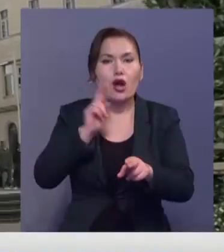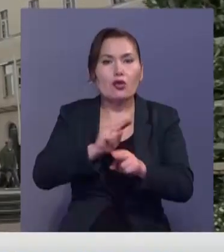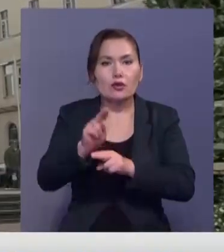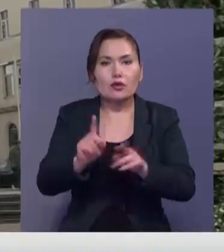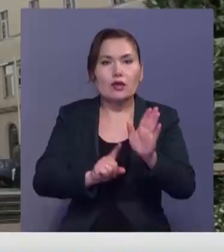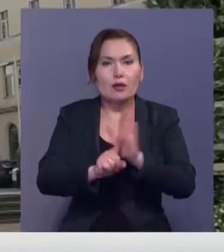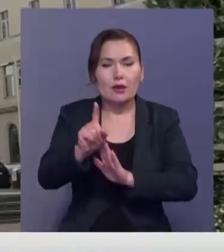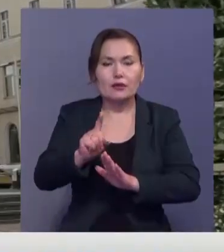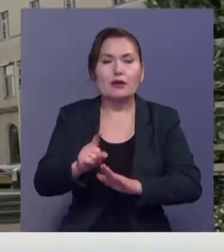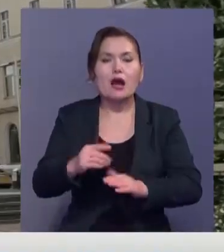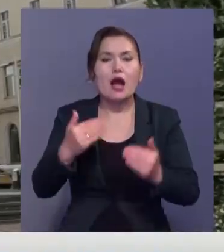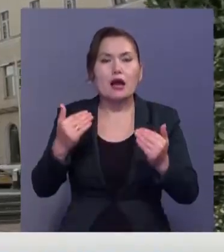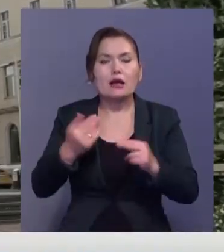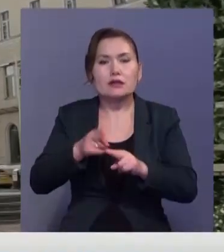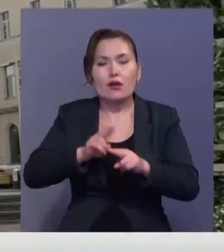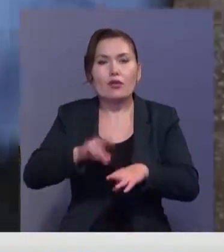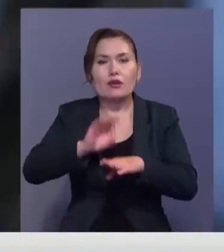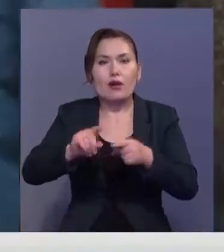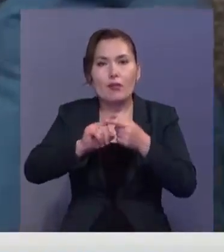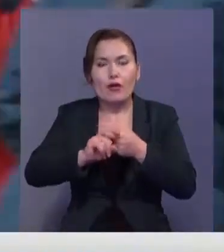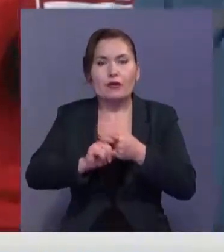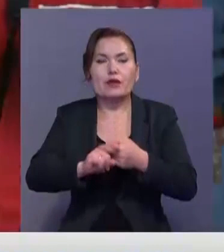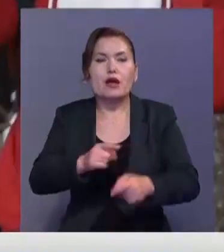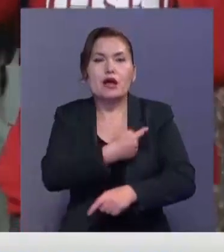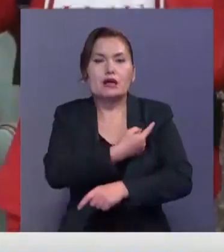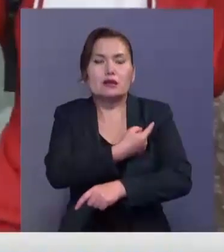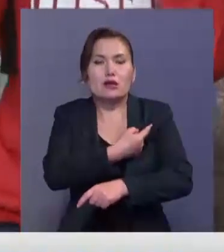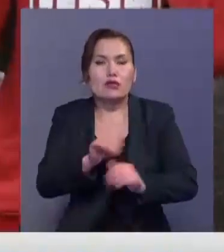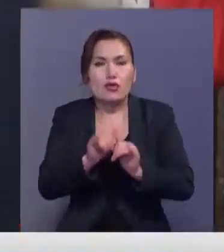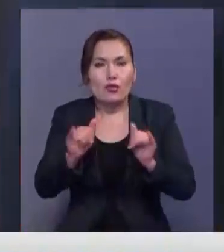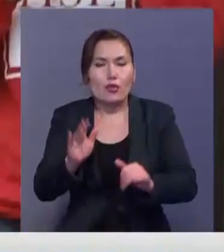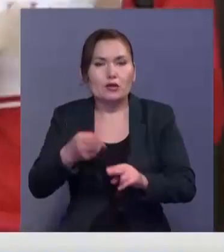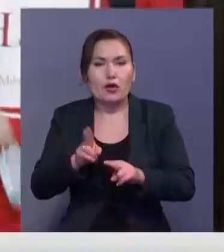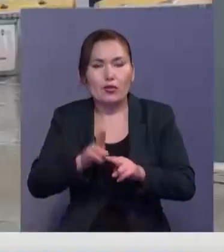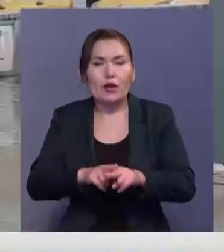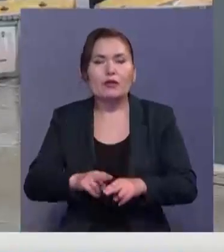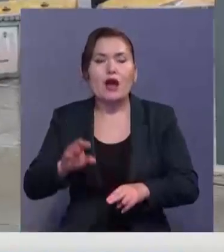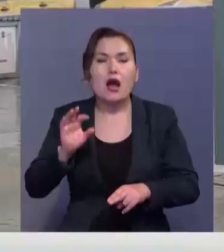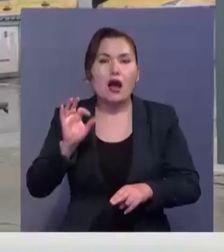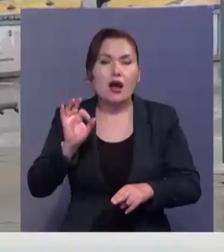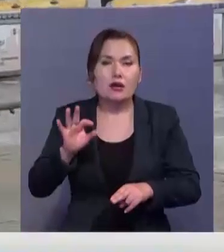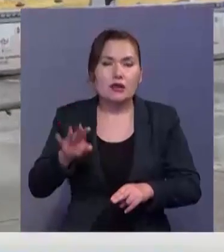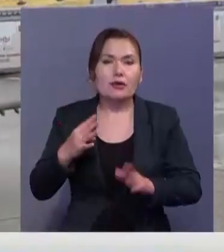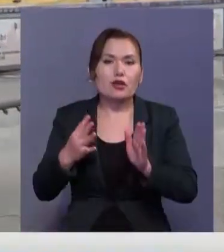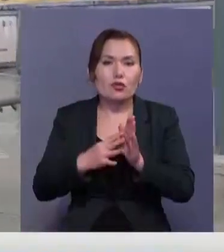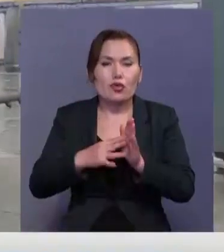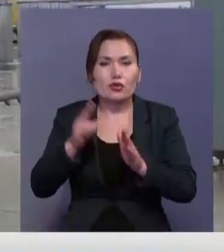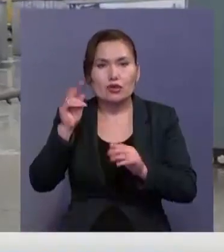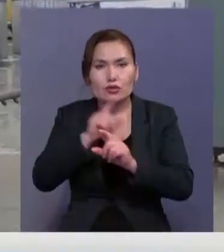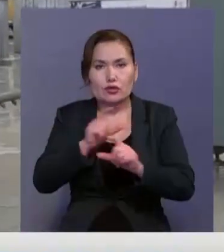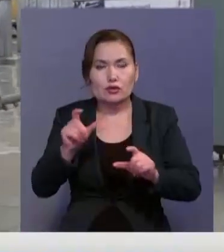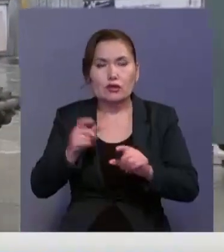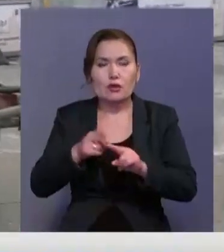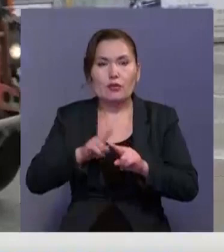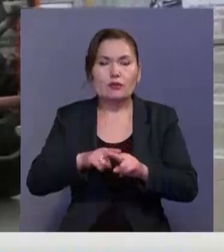қарастырылуда. Эпидемиологиялық жағдай нашарласа, қазанның 19-дан бастап мектептер қайтадан онлайн оқу режиміне көшу